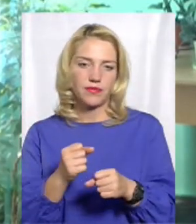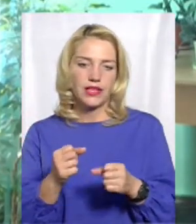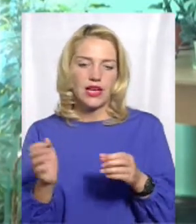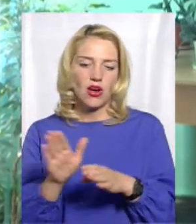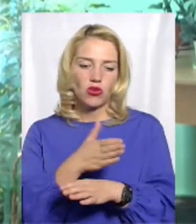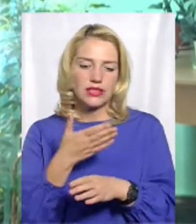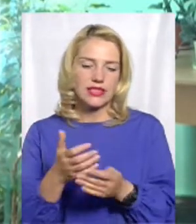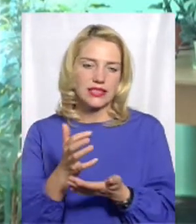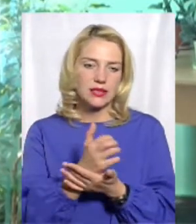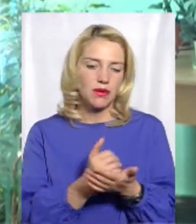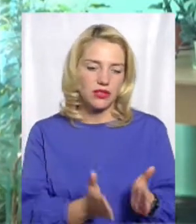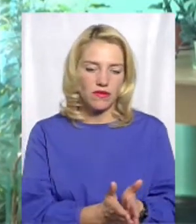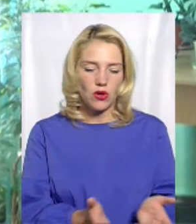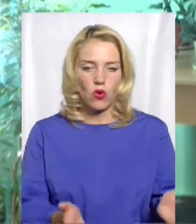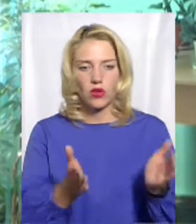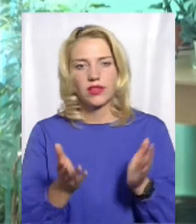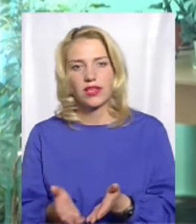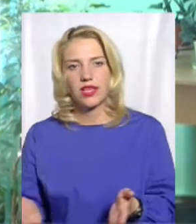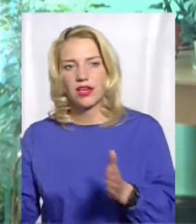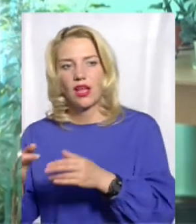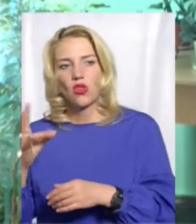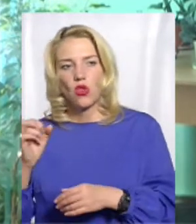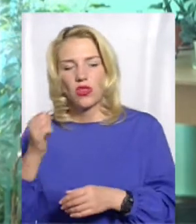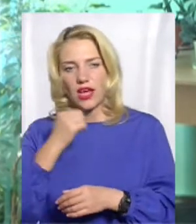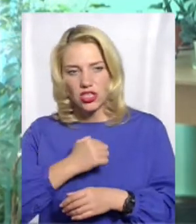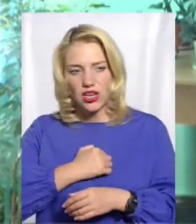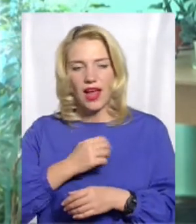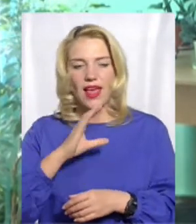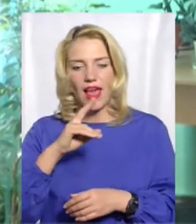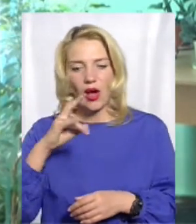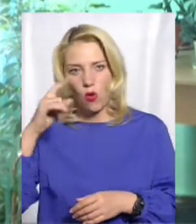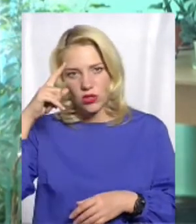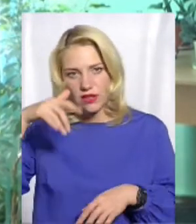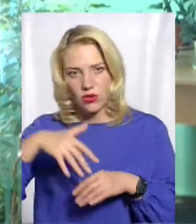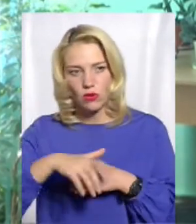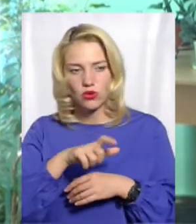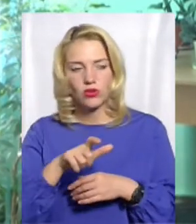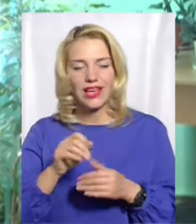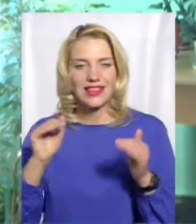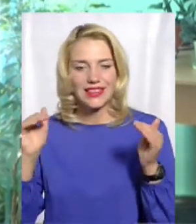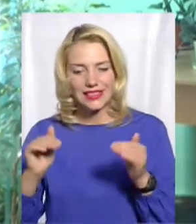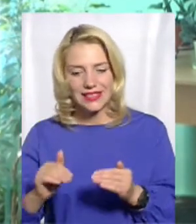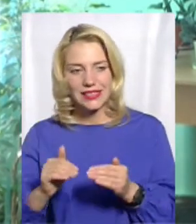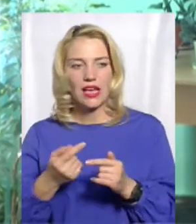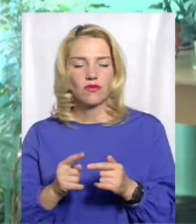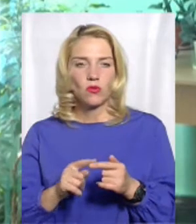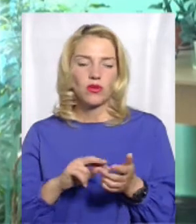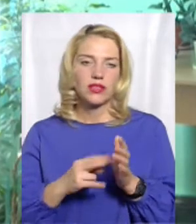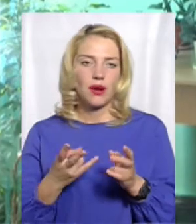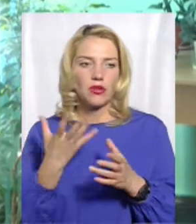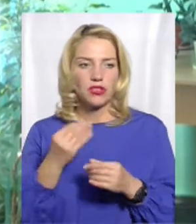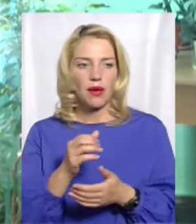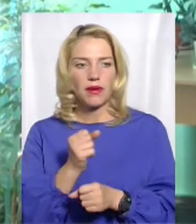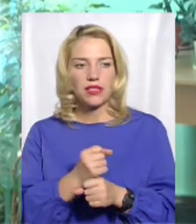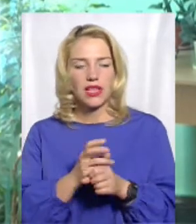збирання ці контейнери. Але, на жаль, екологічна свідомість громадян наших ще низька, і треба в цьому плані дуже працювати на